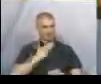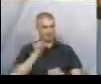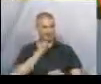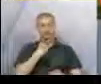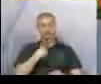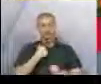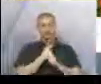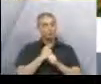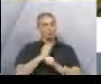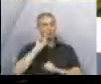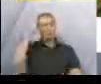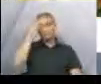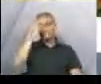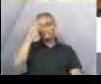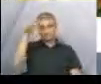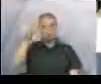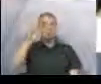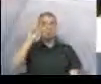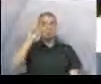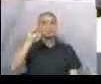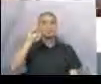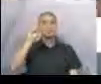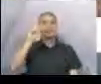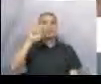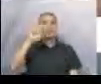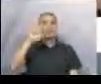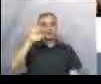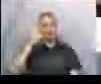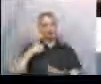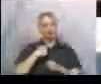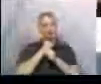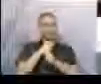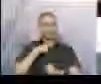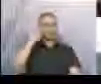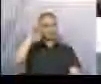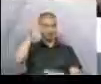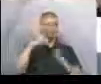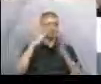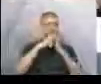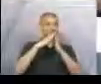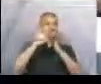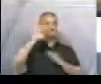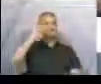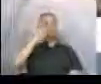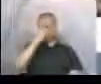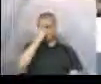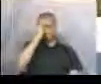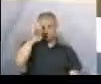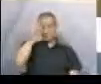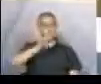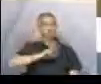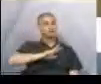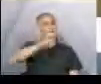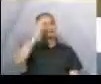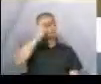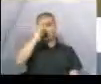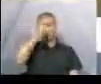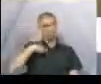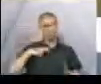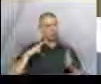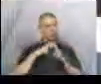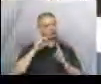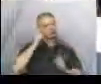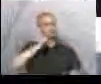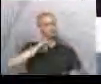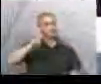פסח בהודו, בדרמסלה. כן? ויש לנו שליחים שבבית בינה בהודו, בצפון הודו, פוגשים את